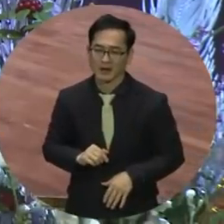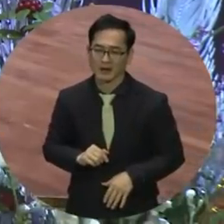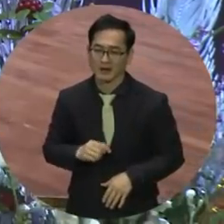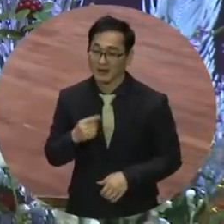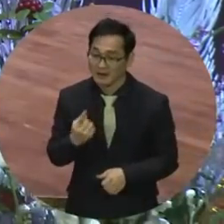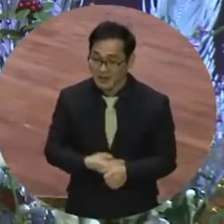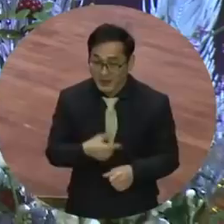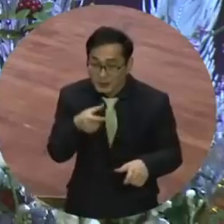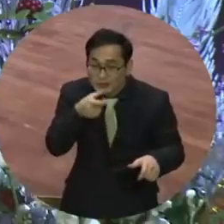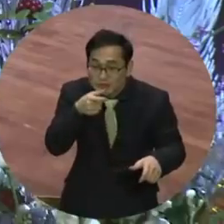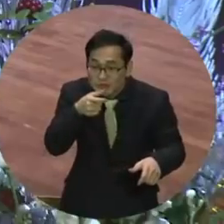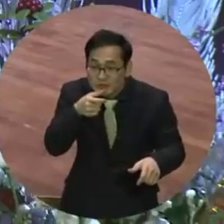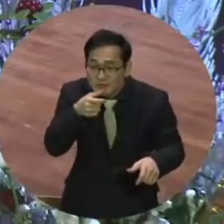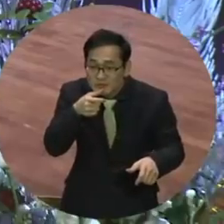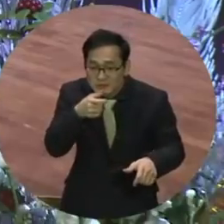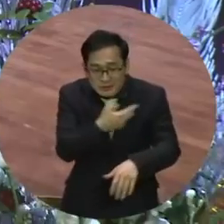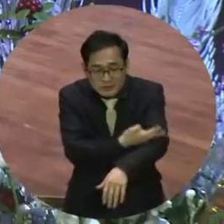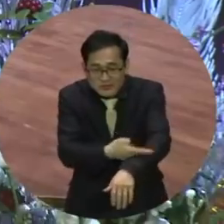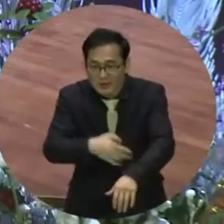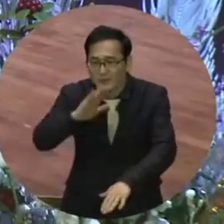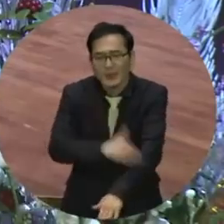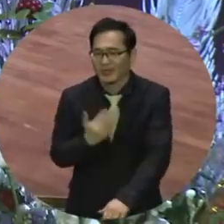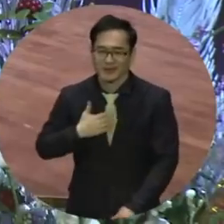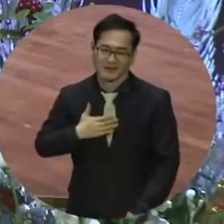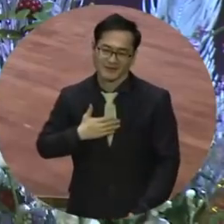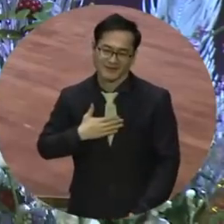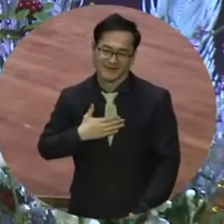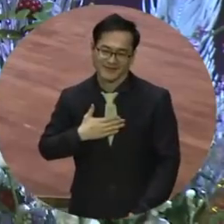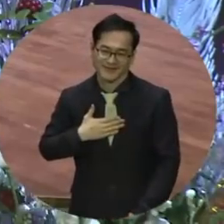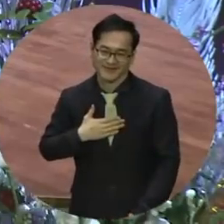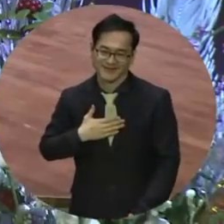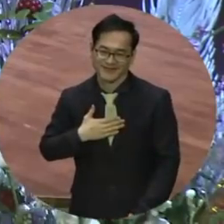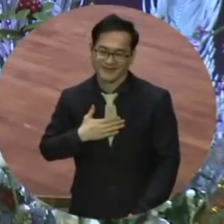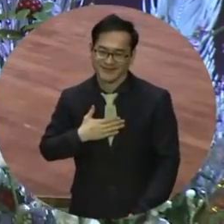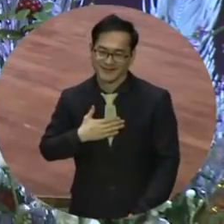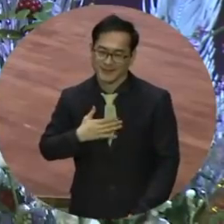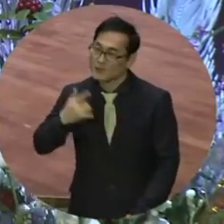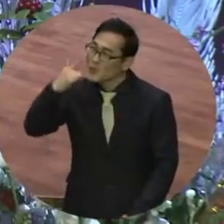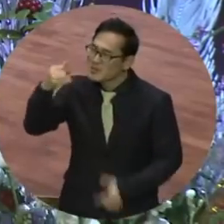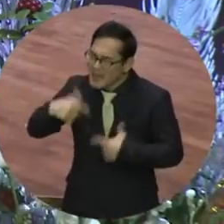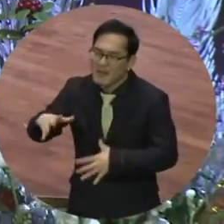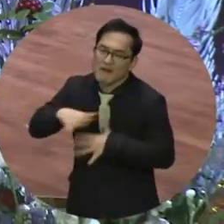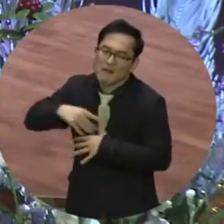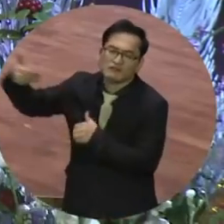그렇지만 물이 무서워요. 수영을 못하고.